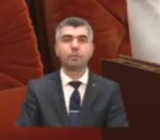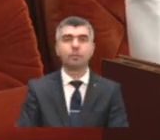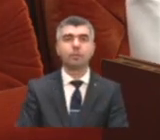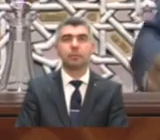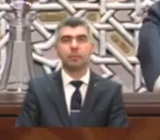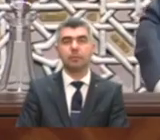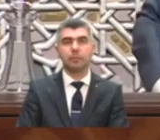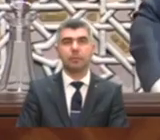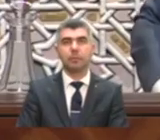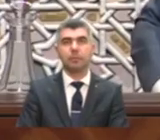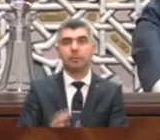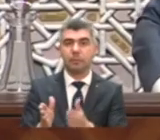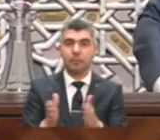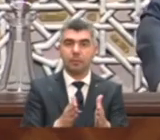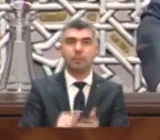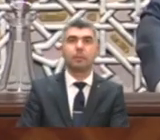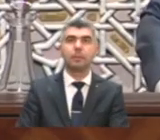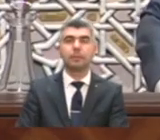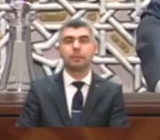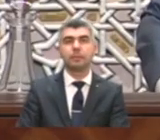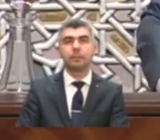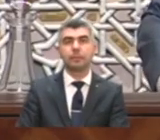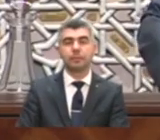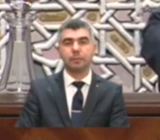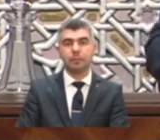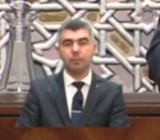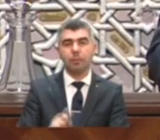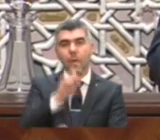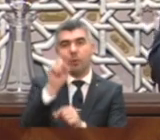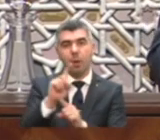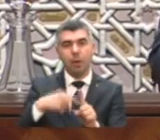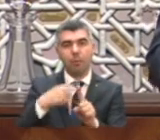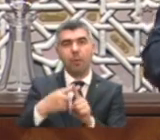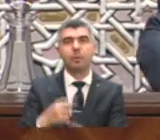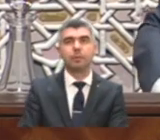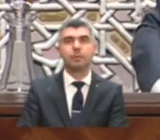شكرا السيدة الوزيرة. سيدنا نائب محترم تفضلوا للتعقيب.